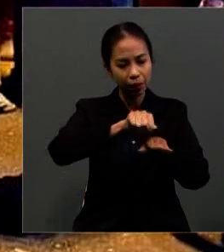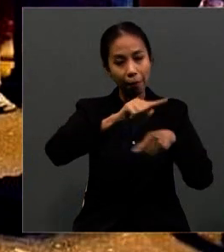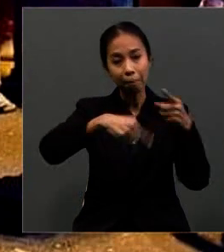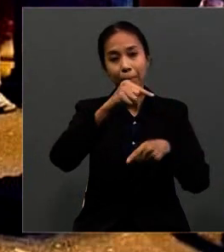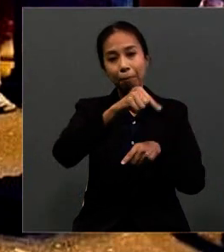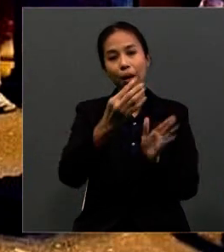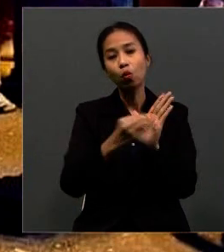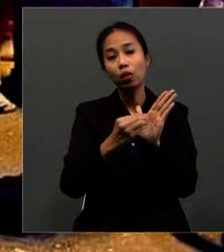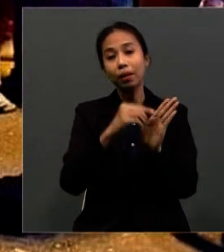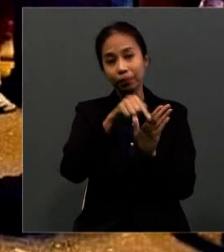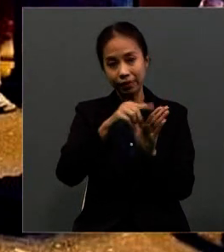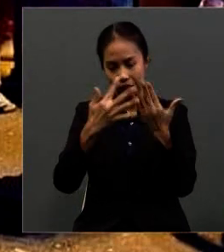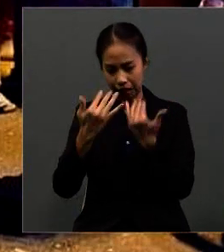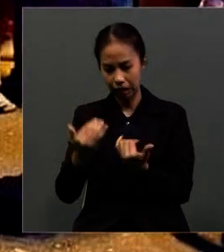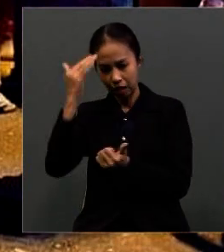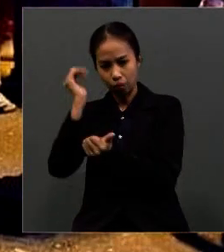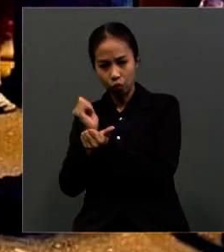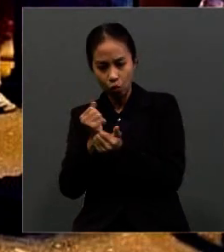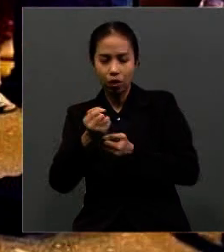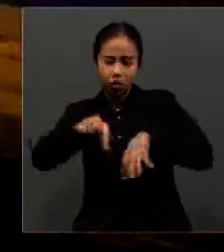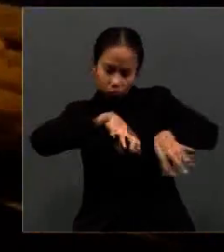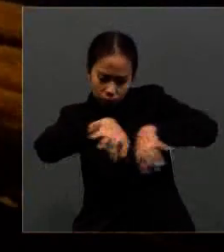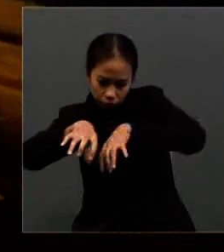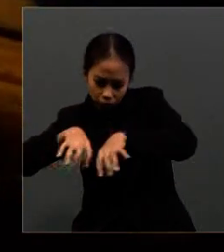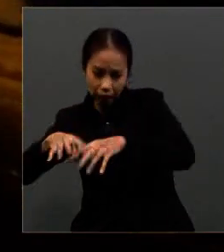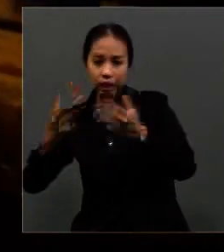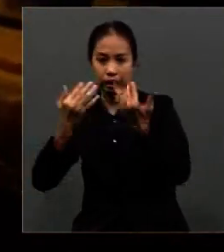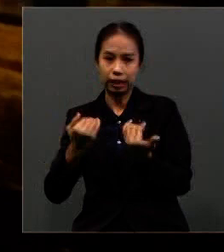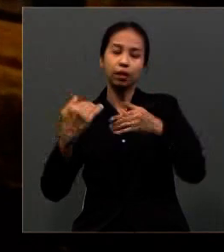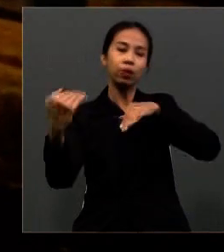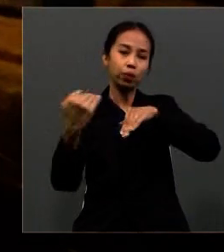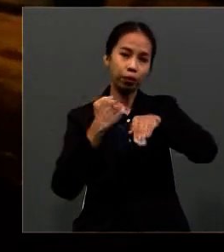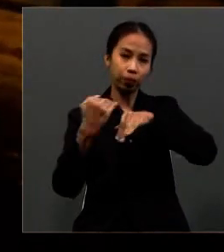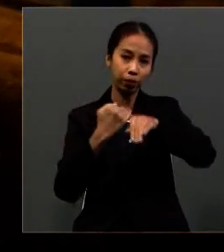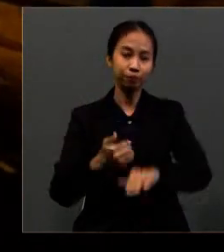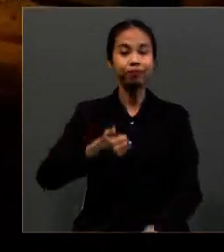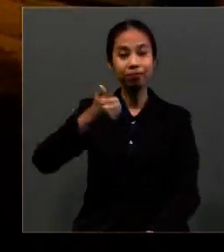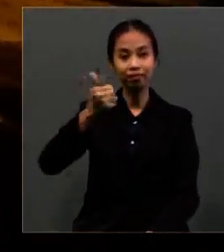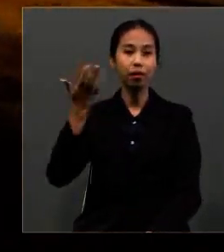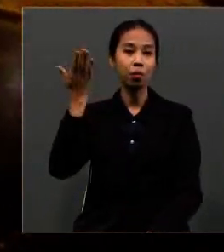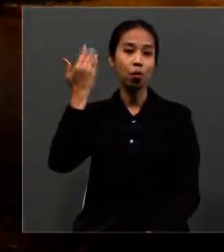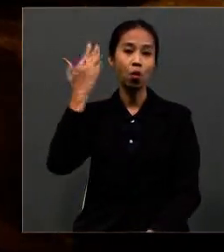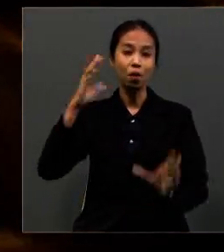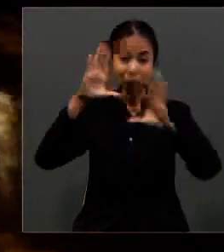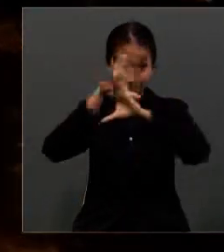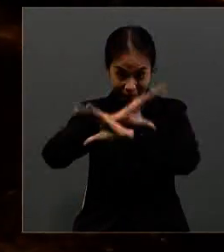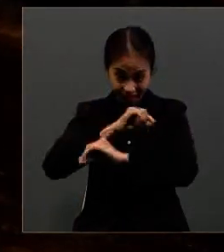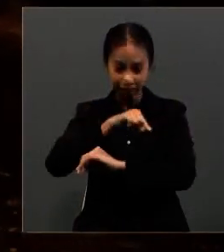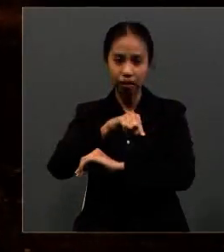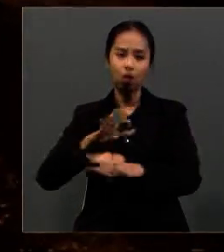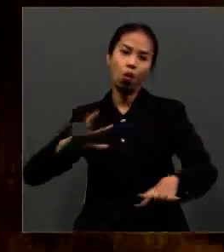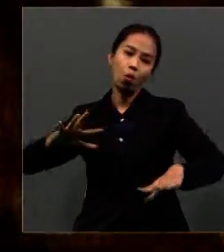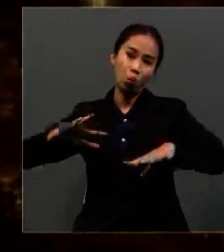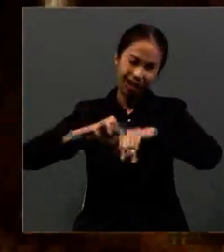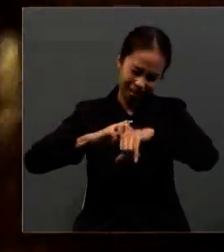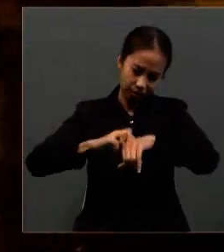จากที่ทางเจ้าที่เข้าเคลียร์เส้นทางก็สามารถเปิดการจราจรได้ทุกช่องทางแล้วเพราะว่าเมื่อคืนที่ผ่านมาหลังจากที่มีอุบัติเหตุนะค